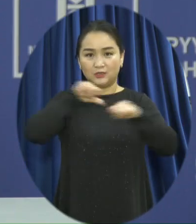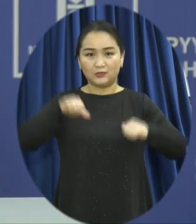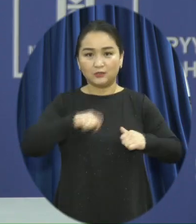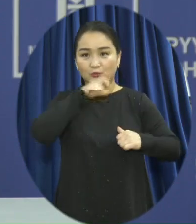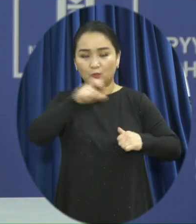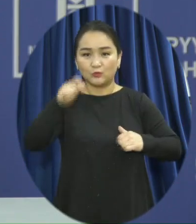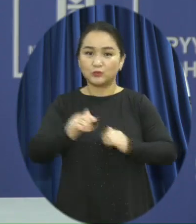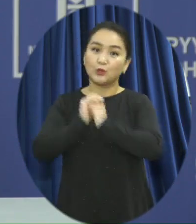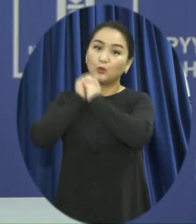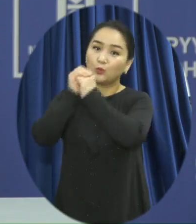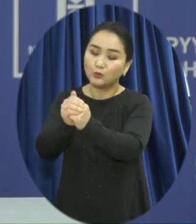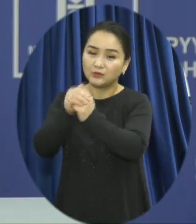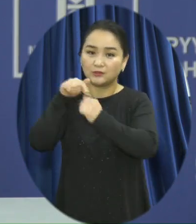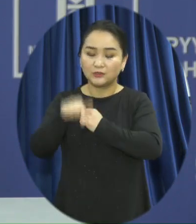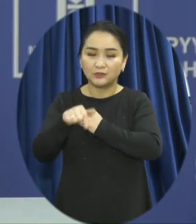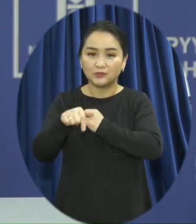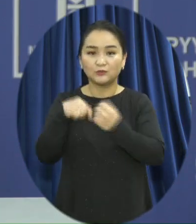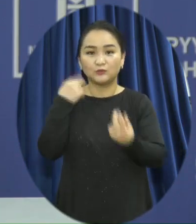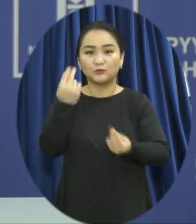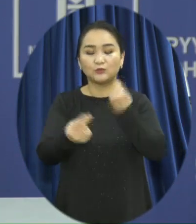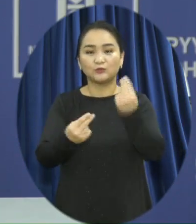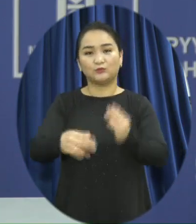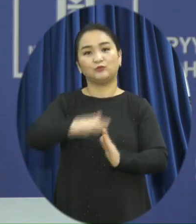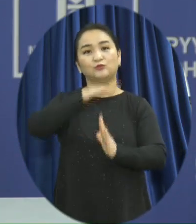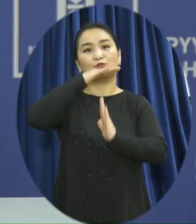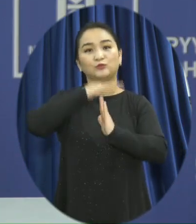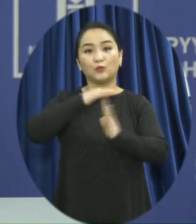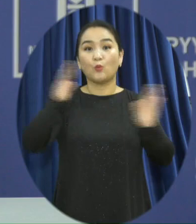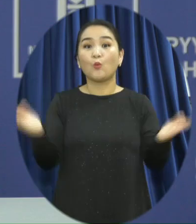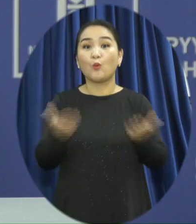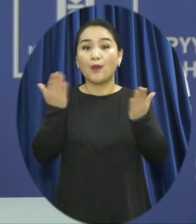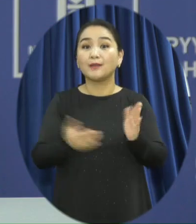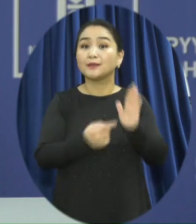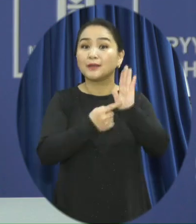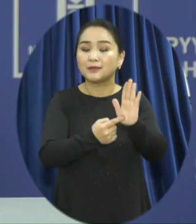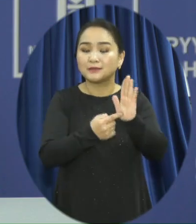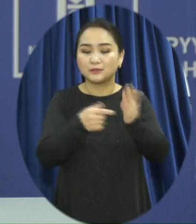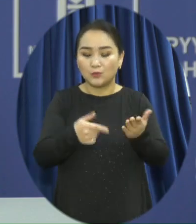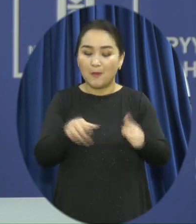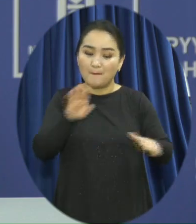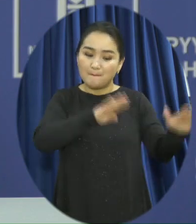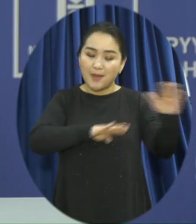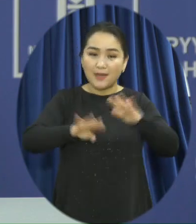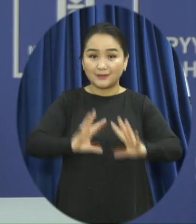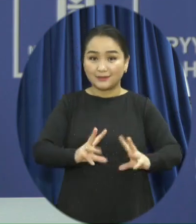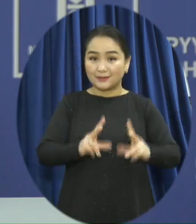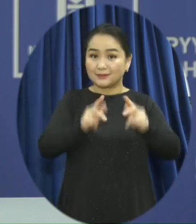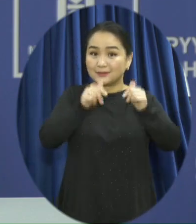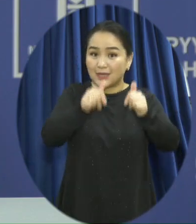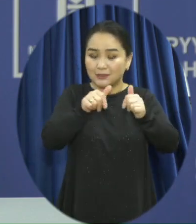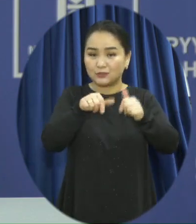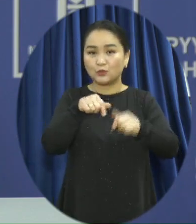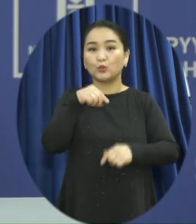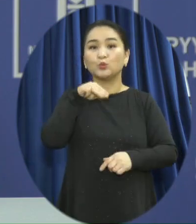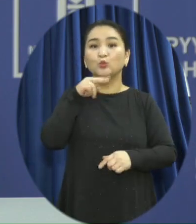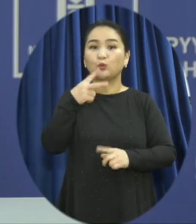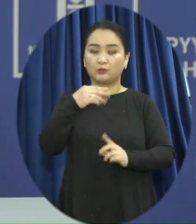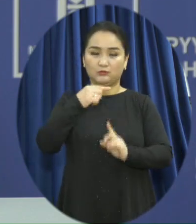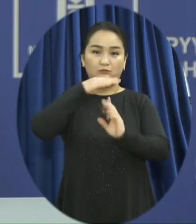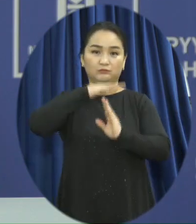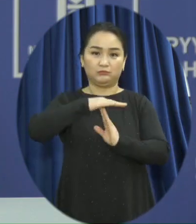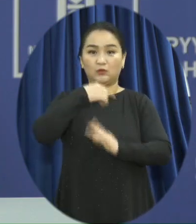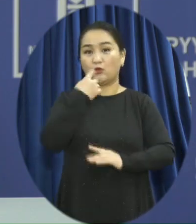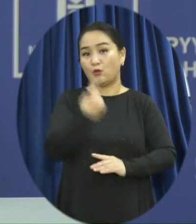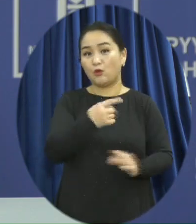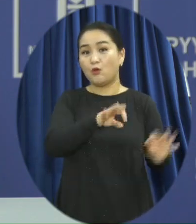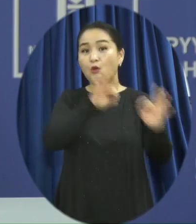энэхүү тоглолтуудаа цуцлах ийм уриалгыг та бүхэндээ гаргаж байна. Учир нь юу гэхээр нөхцөл байдал сайжрах хүртэл та бүхэн бол тоглолтоо түр хойшлуулад дараа нь бол тоглох тэр